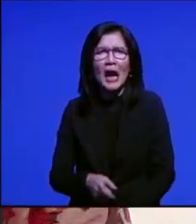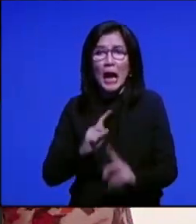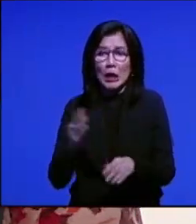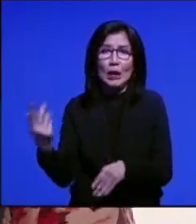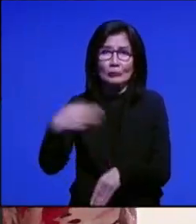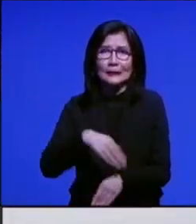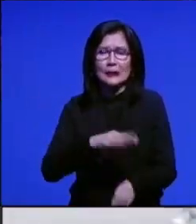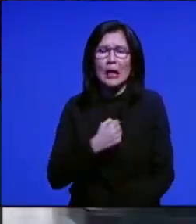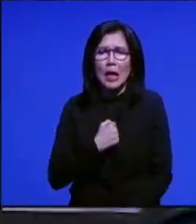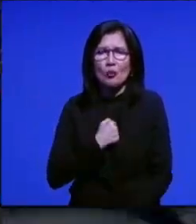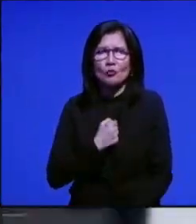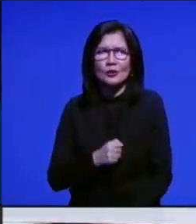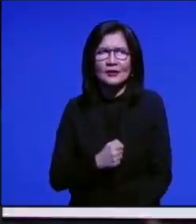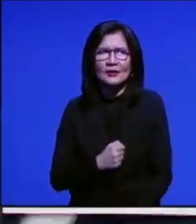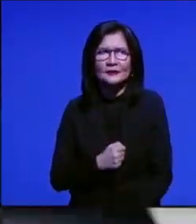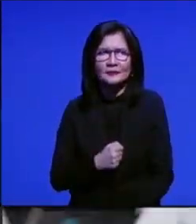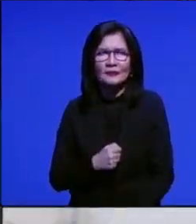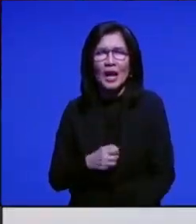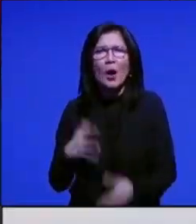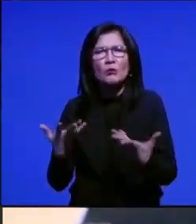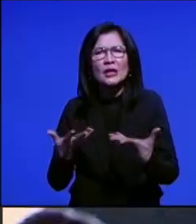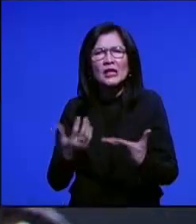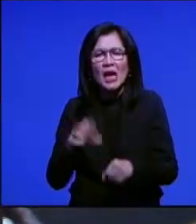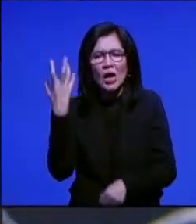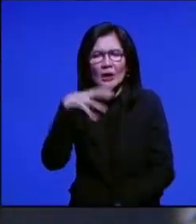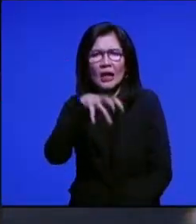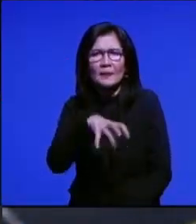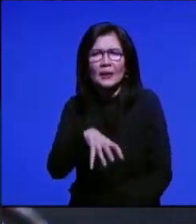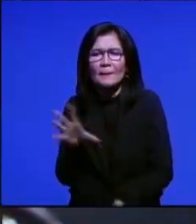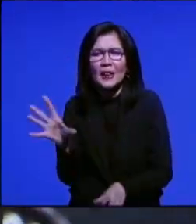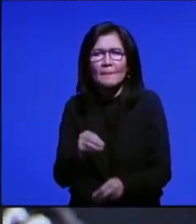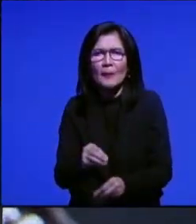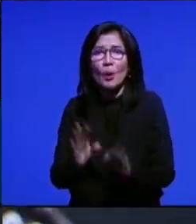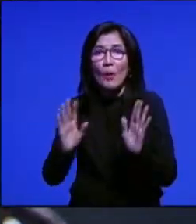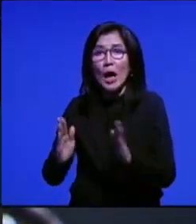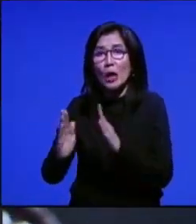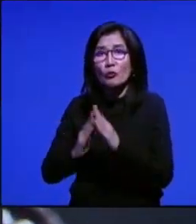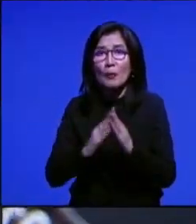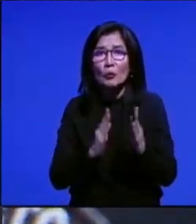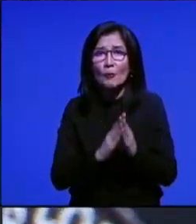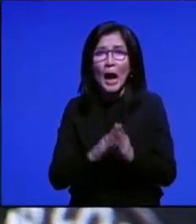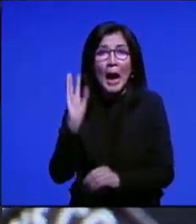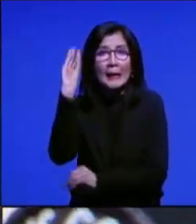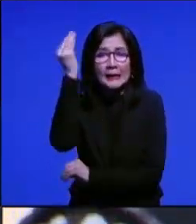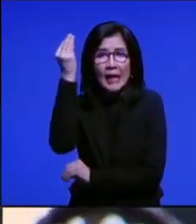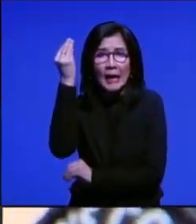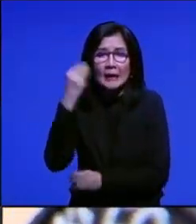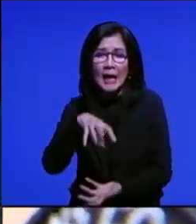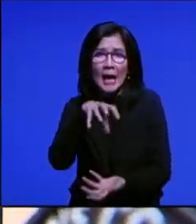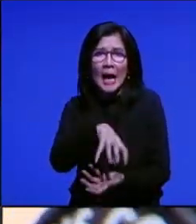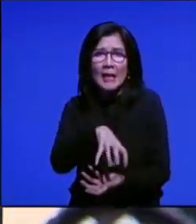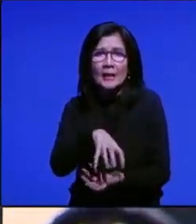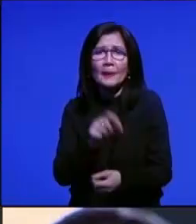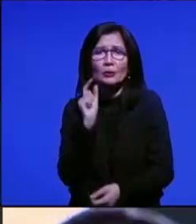lah, udah pasti takut. Senangnya kayak di tempat-tempat lembab gitu sih. Banyak perumahan juga sih. Kayak di Jakarta udah nggak ada tempat lagi